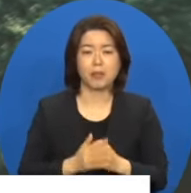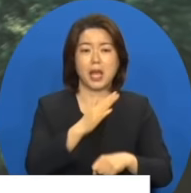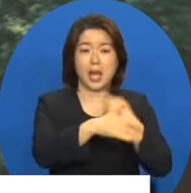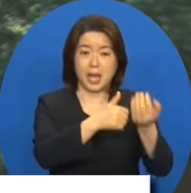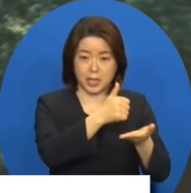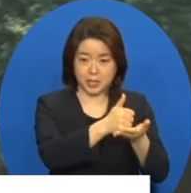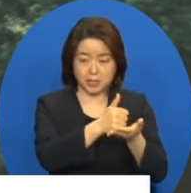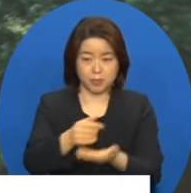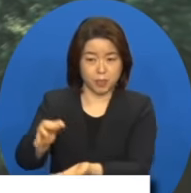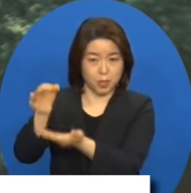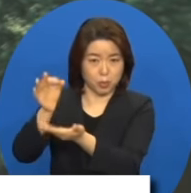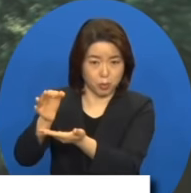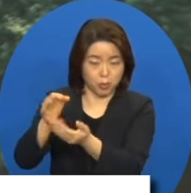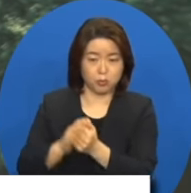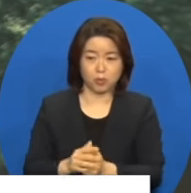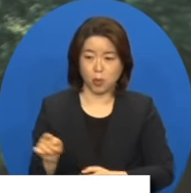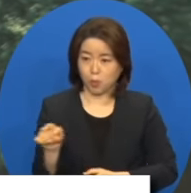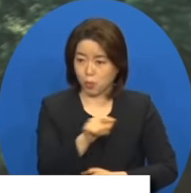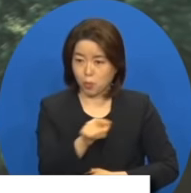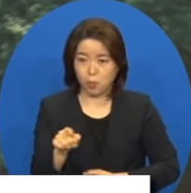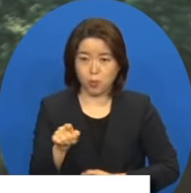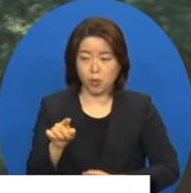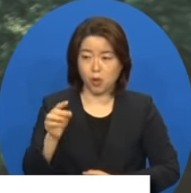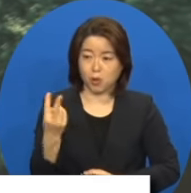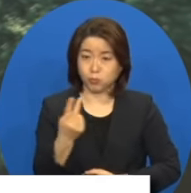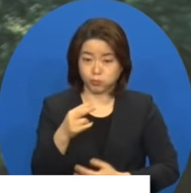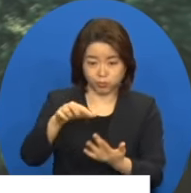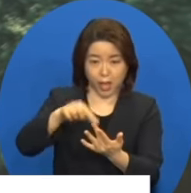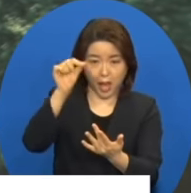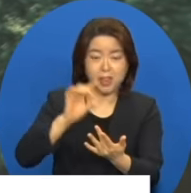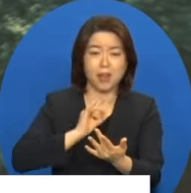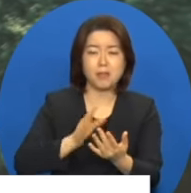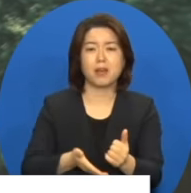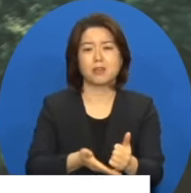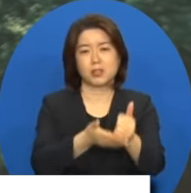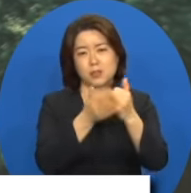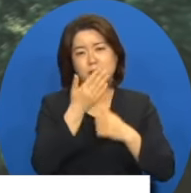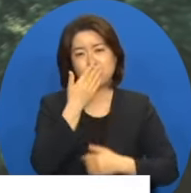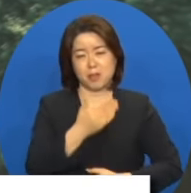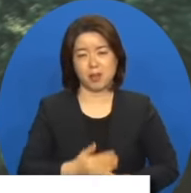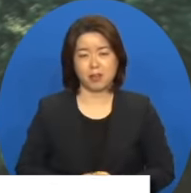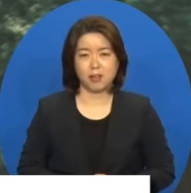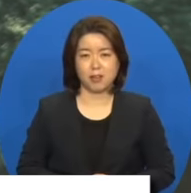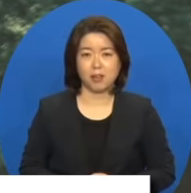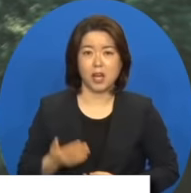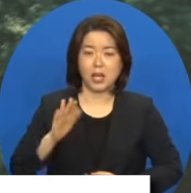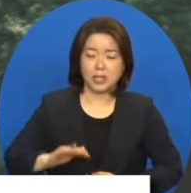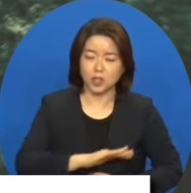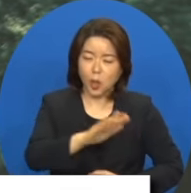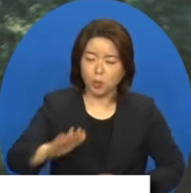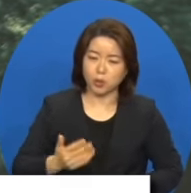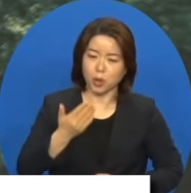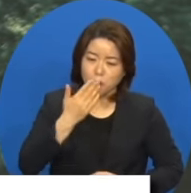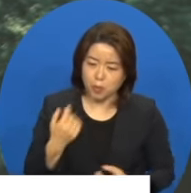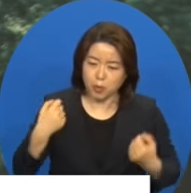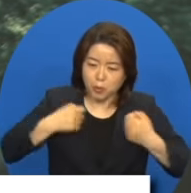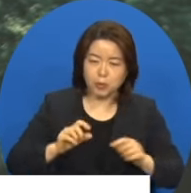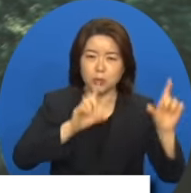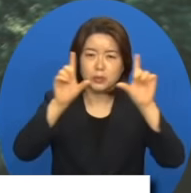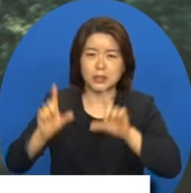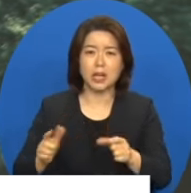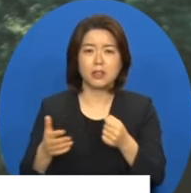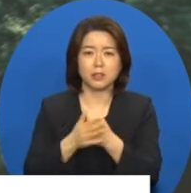하나님과 돈 둘 중에 하나만 섬겨야 합니다. 그런데 우리가 먹고 있고 사는 것 때문에 걱정하는